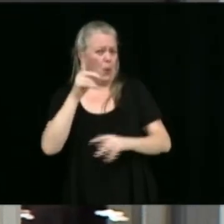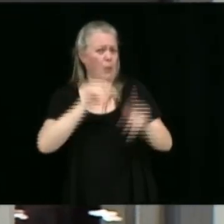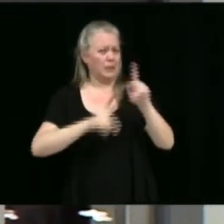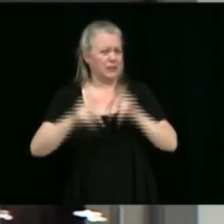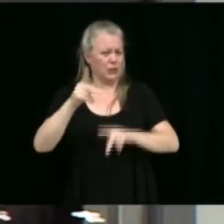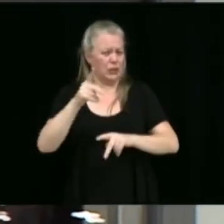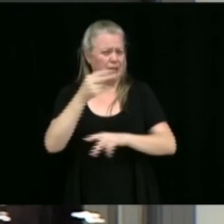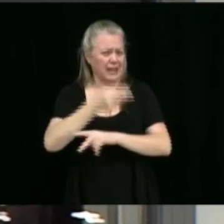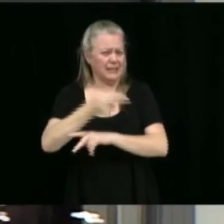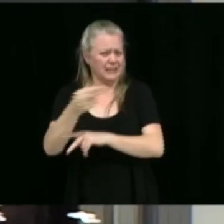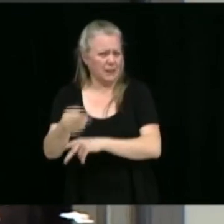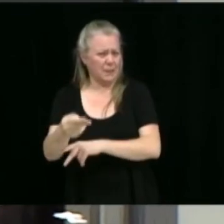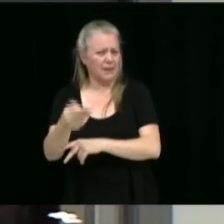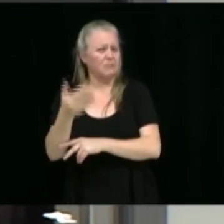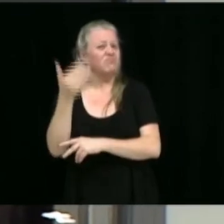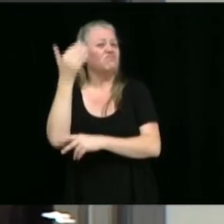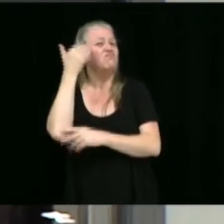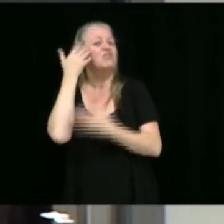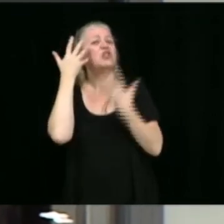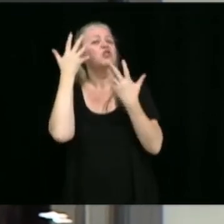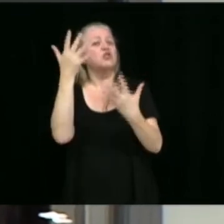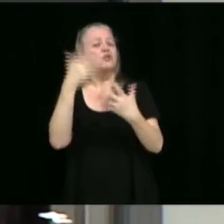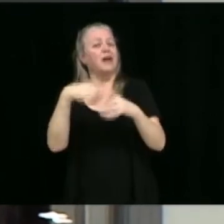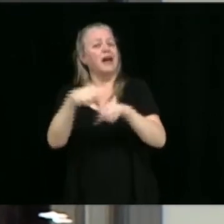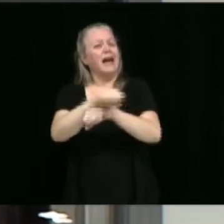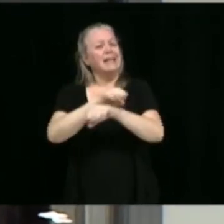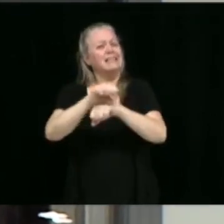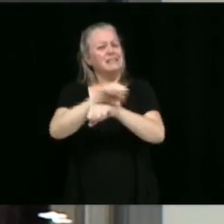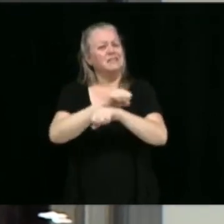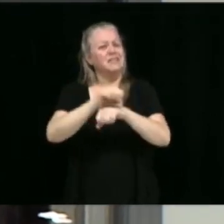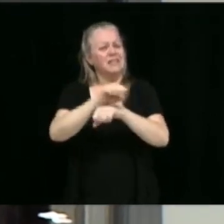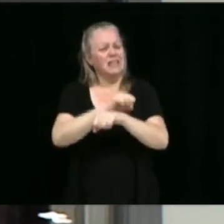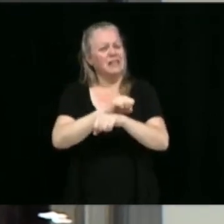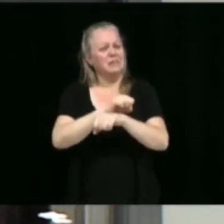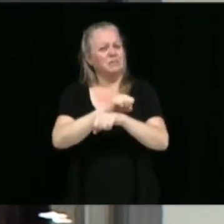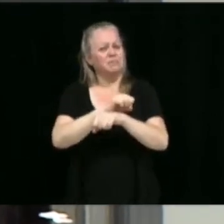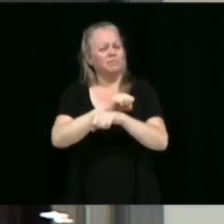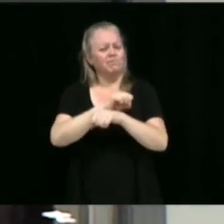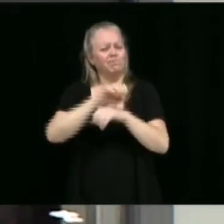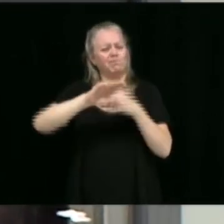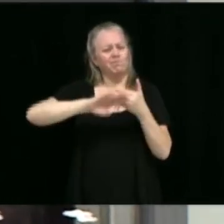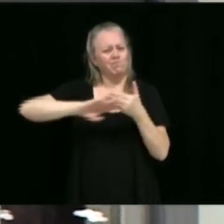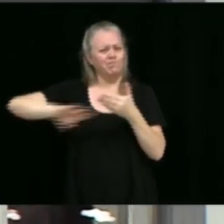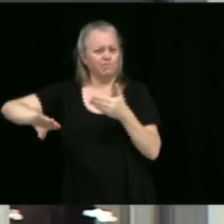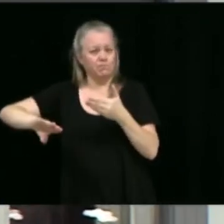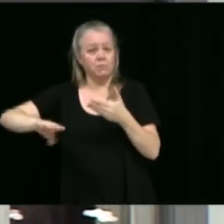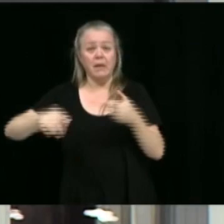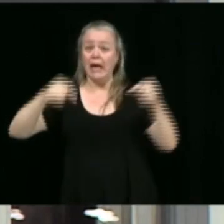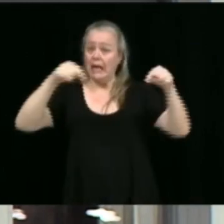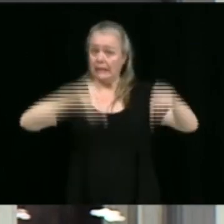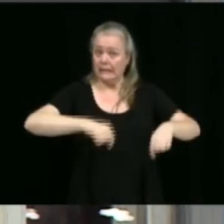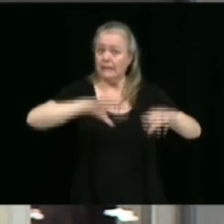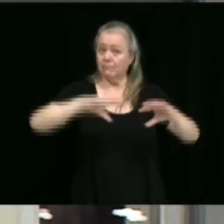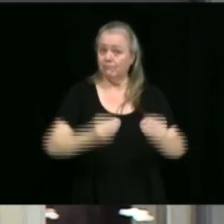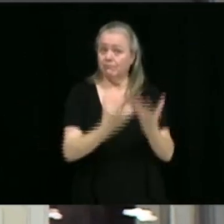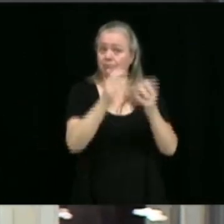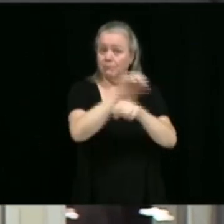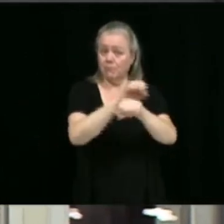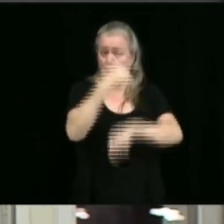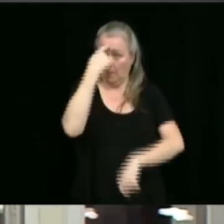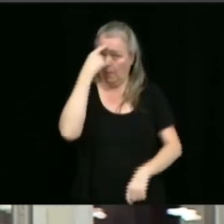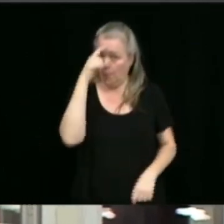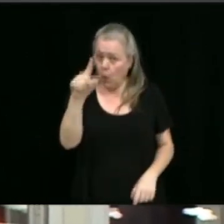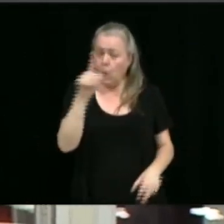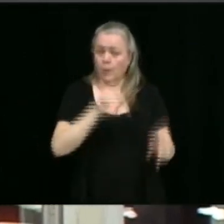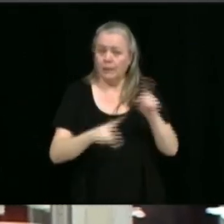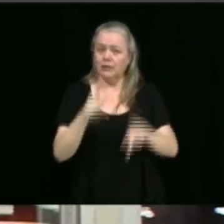de ségrégation. On fait des activités pour des personnes en situation de handicap. Les deux prochains récipiendaires se démarquent parce